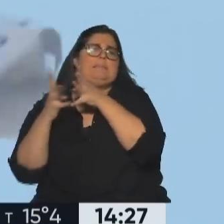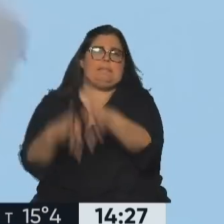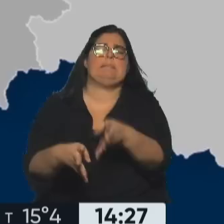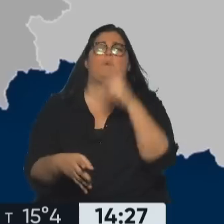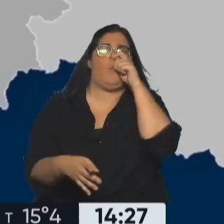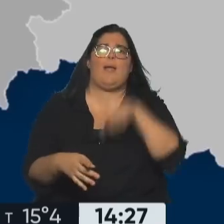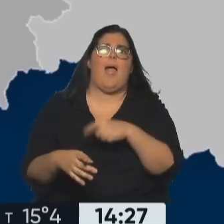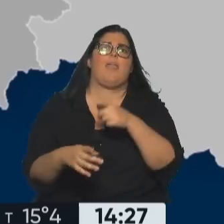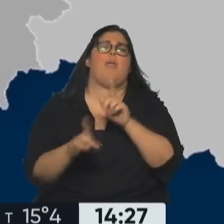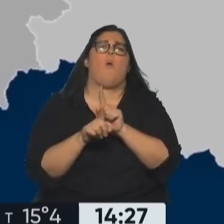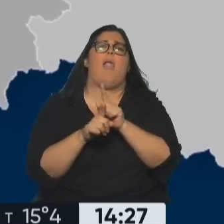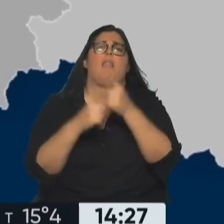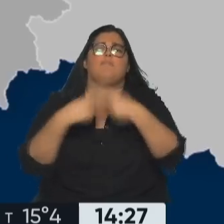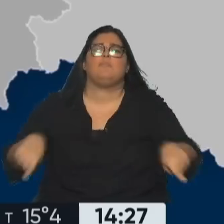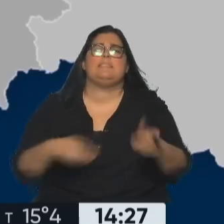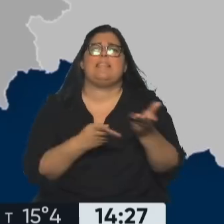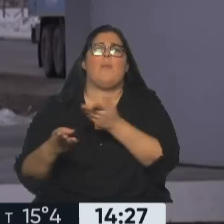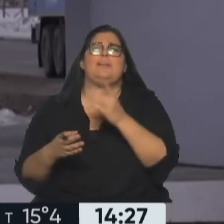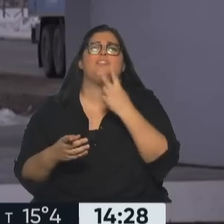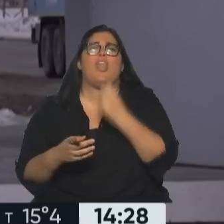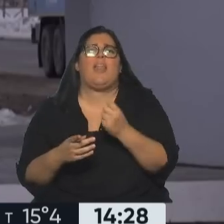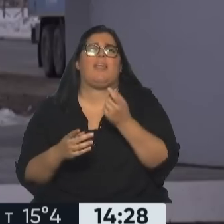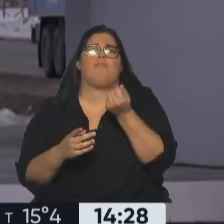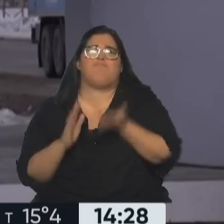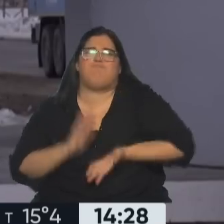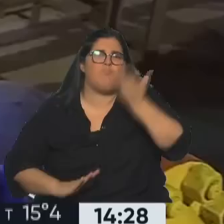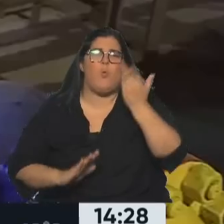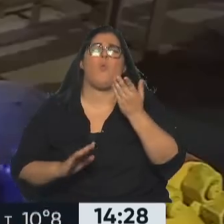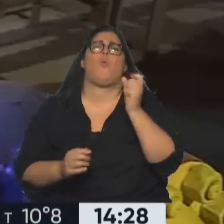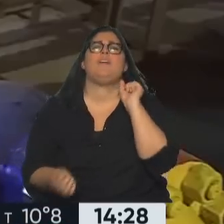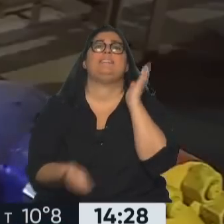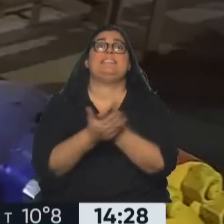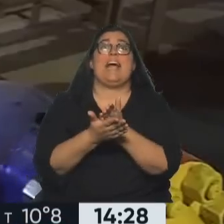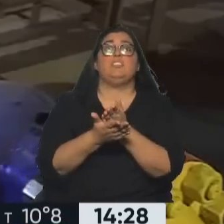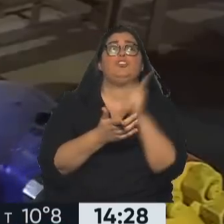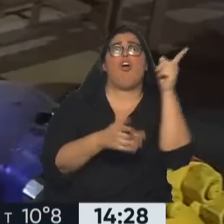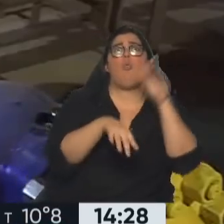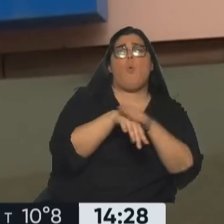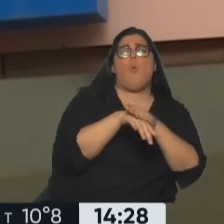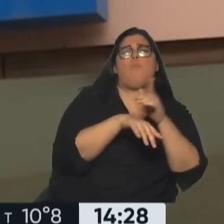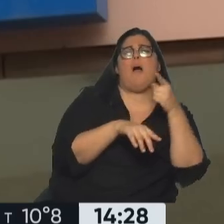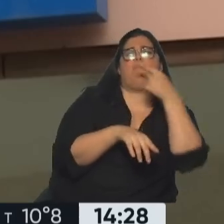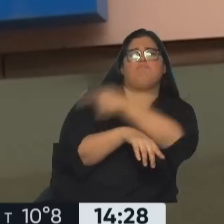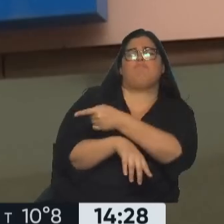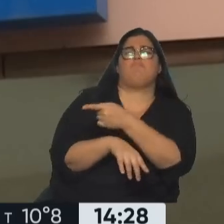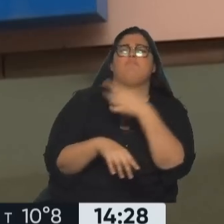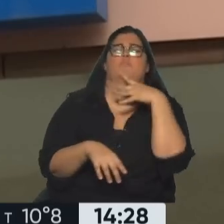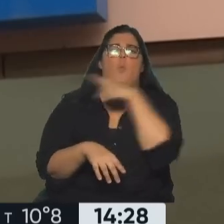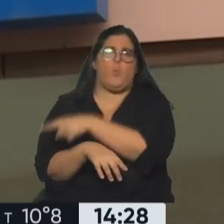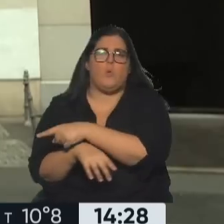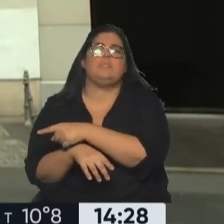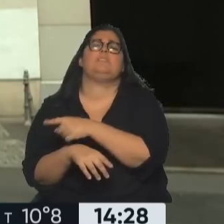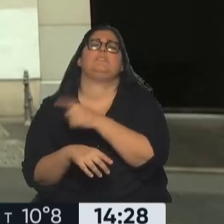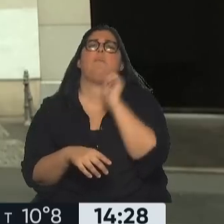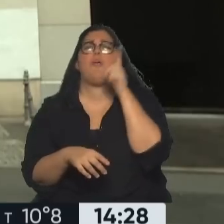precios globales de las commodities y de la energía en particular, y las sanciones impuestas por Occidente a Moscú, centradas en el petróleo y el